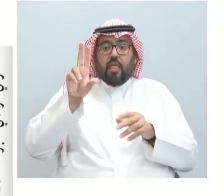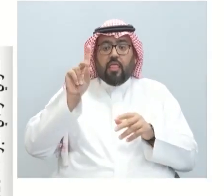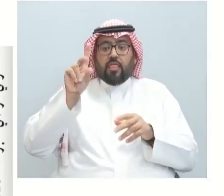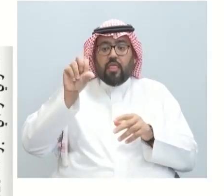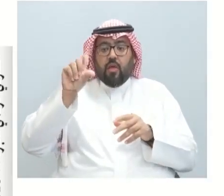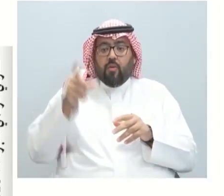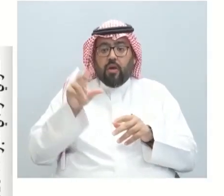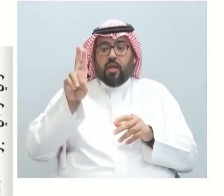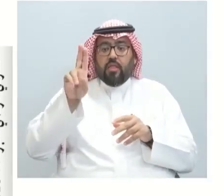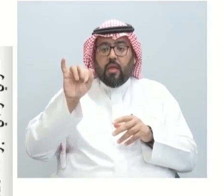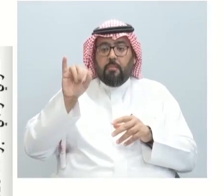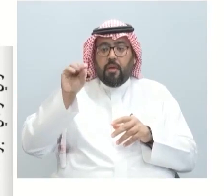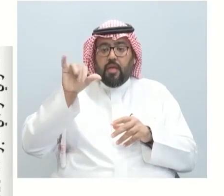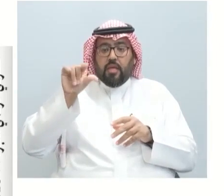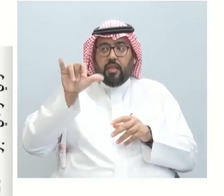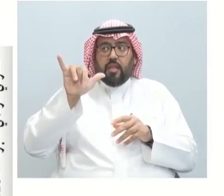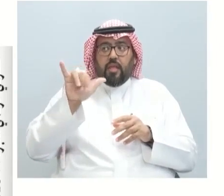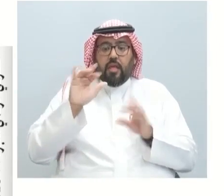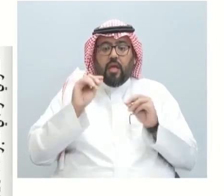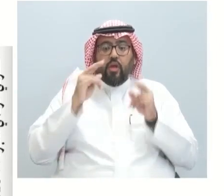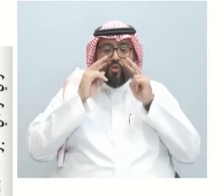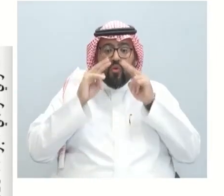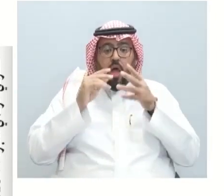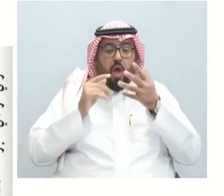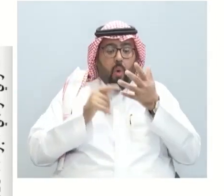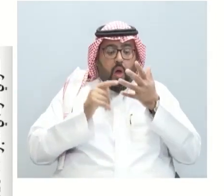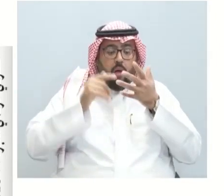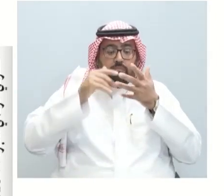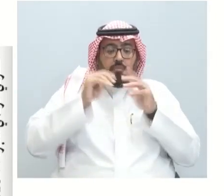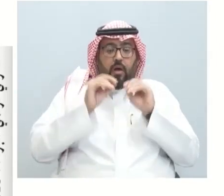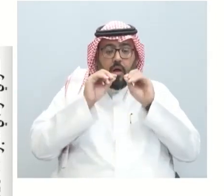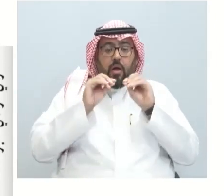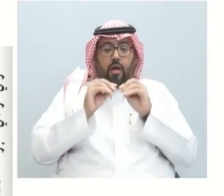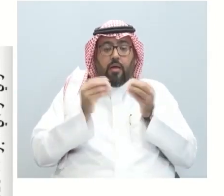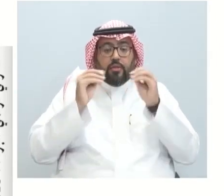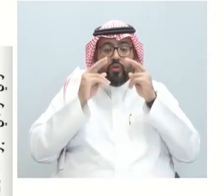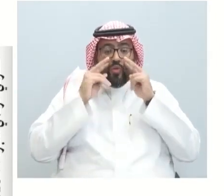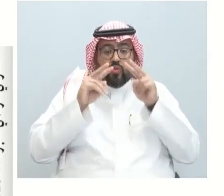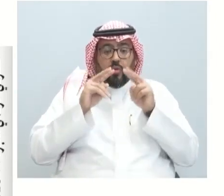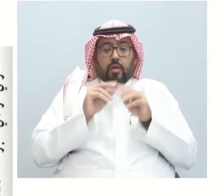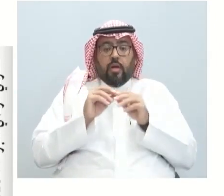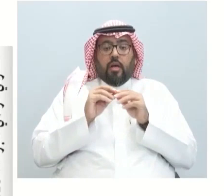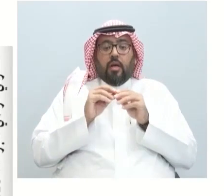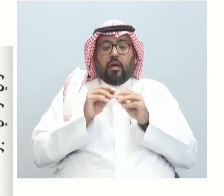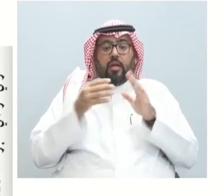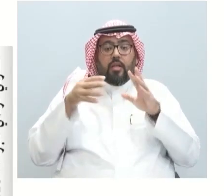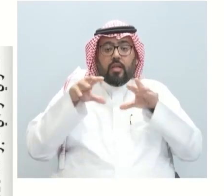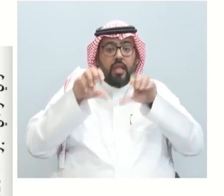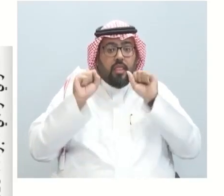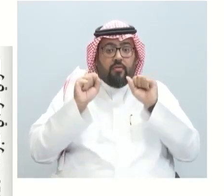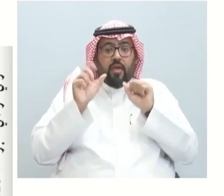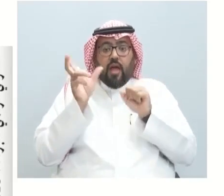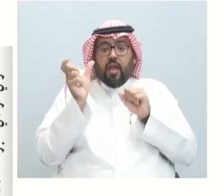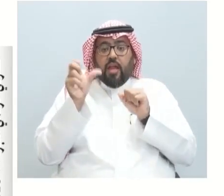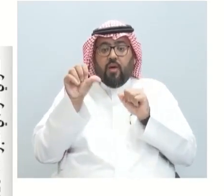نتكلم عن المراحل في هذا الطور في اولى الخطوات او اولى المظاهر التي من الممكن ان نشاهدها في هذا الطور تختفي النويه ويبدا